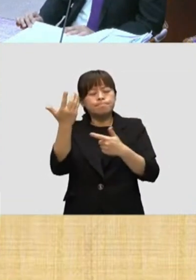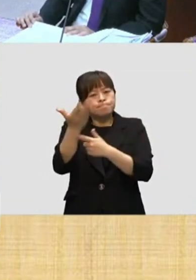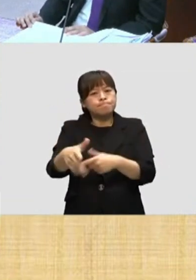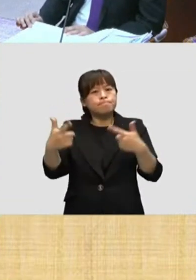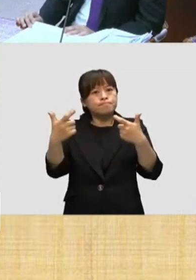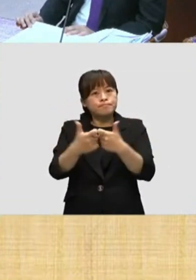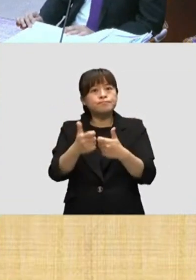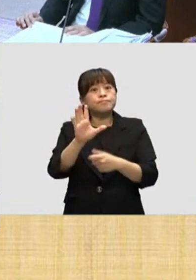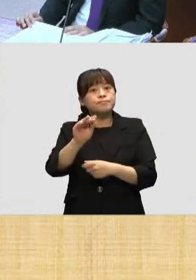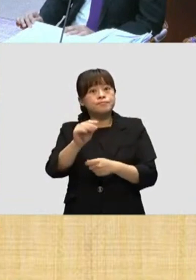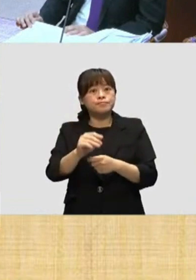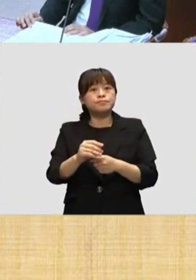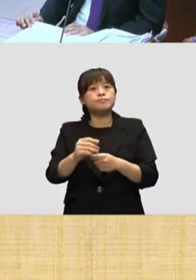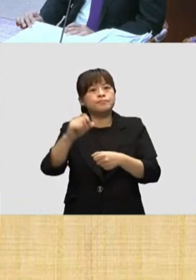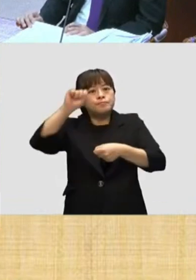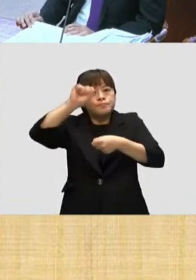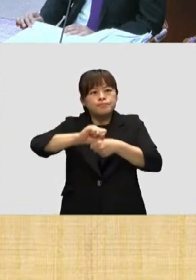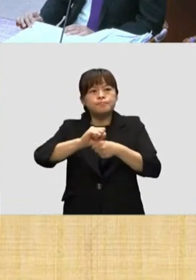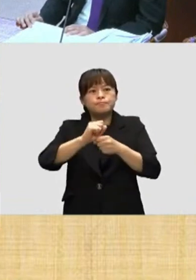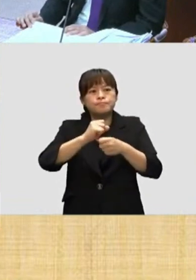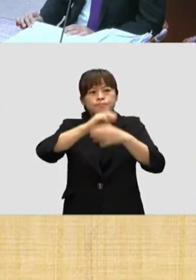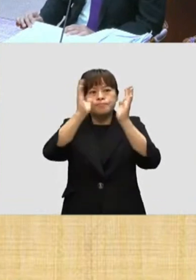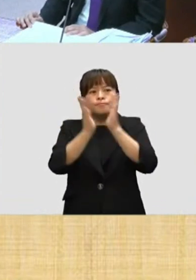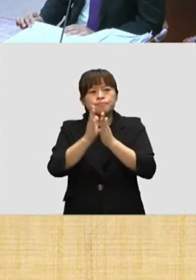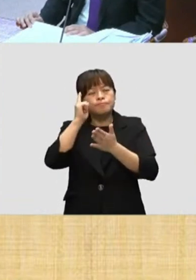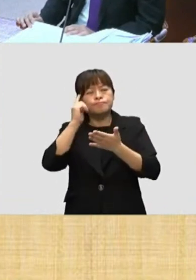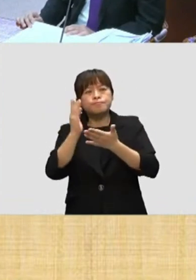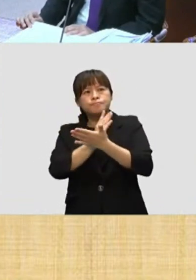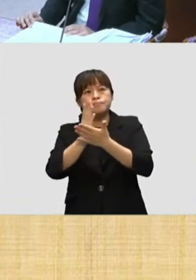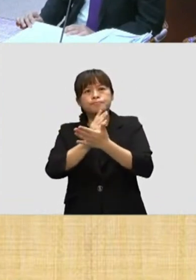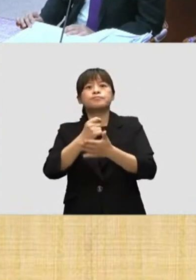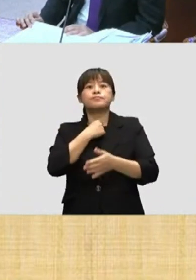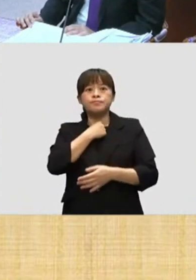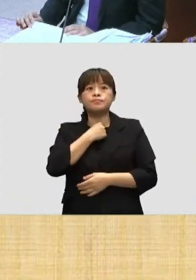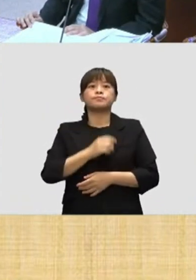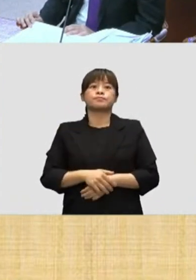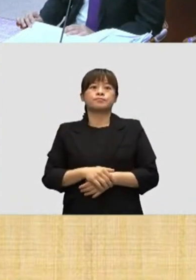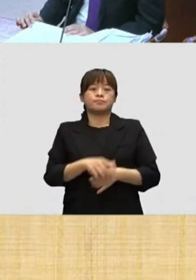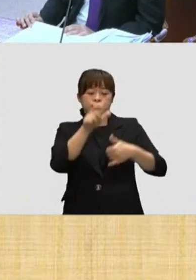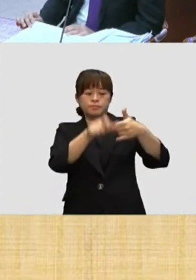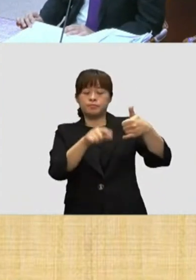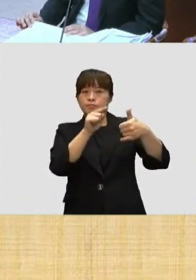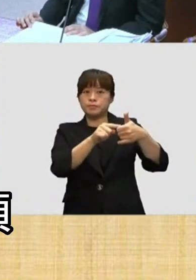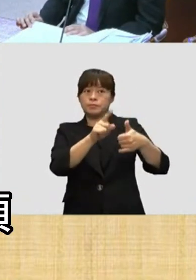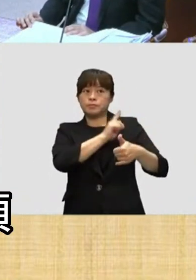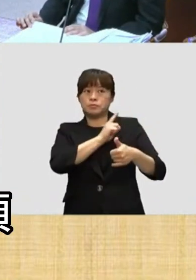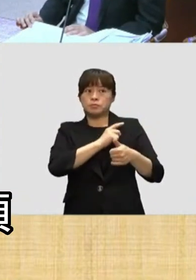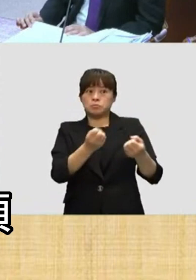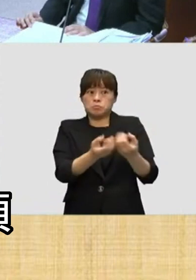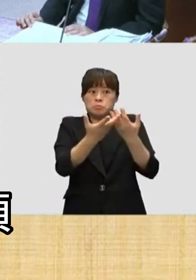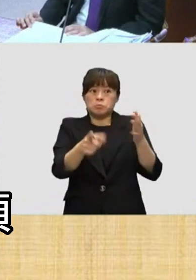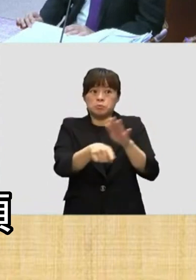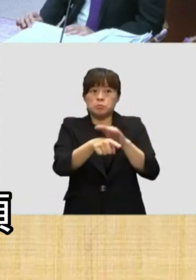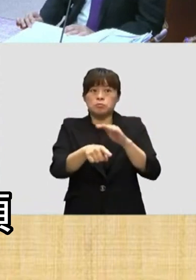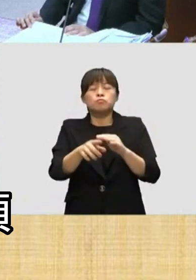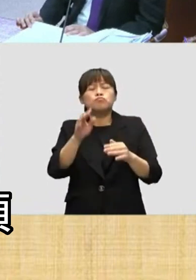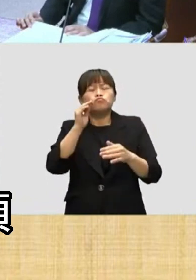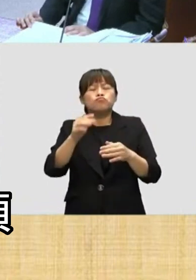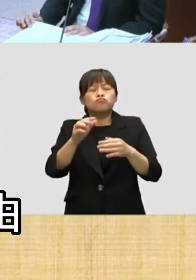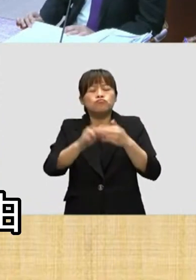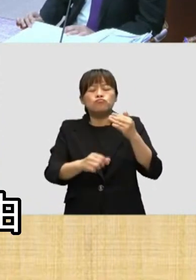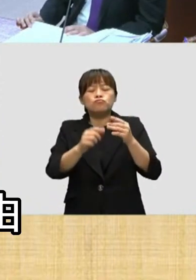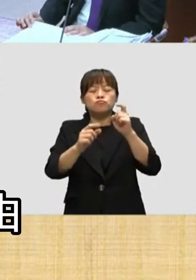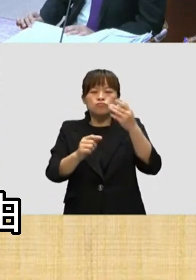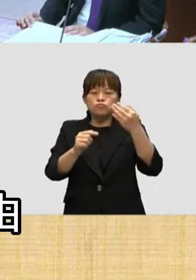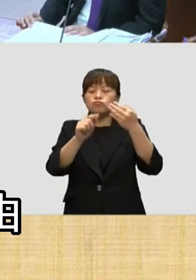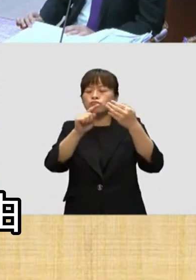的时候融入整体死刑裁量基准内。行为人在行为时不符合刑法第19条第一项